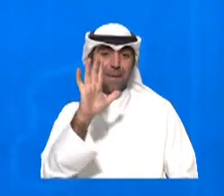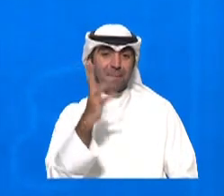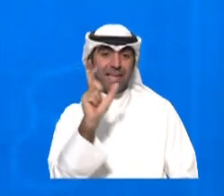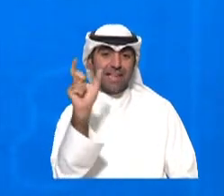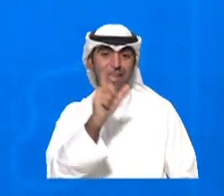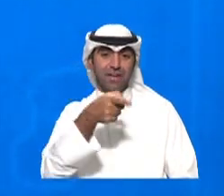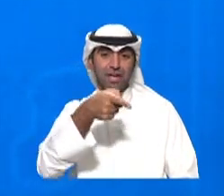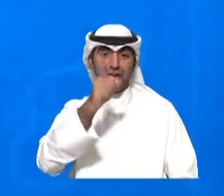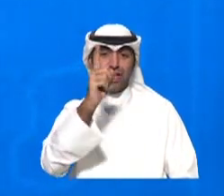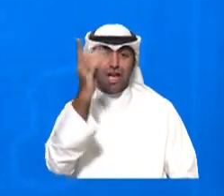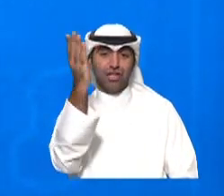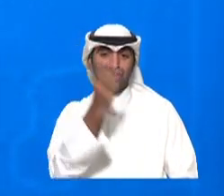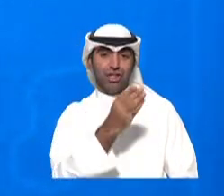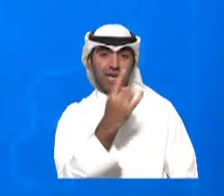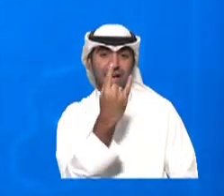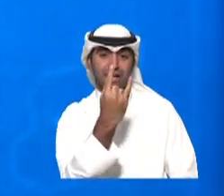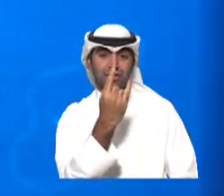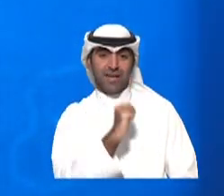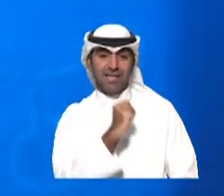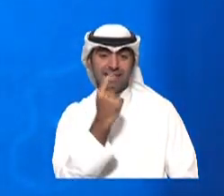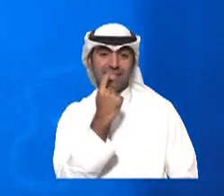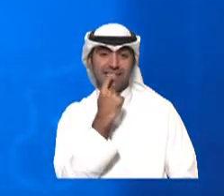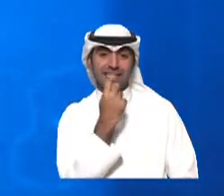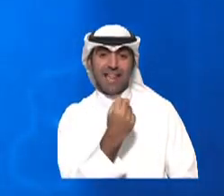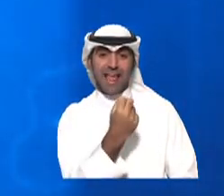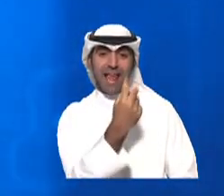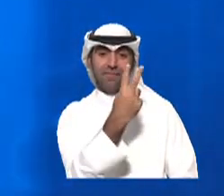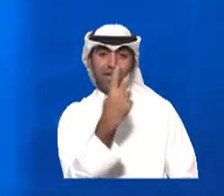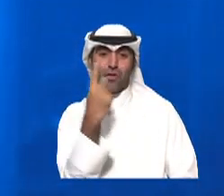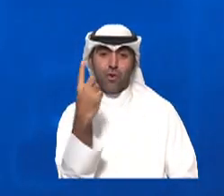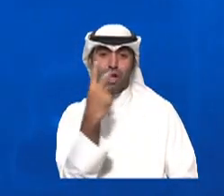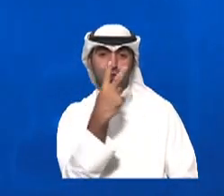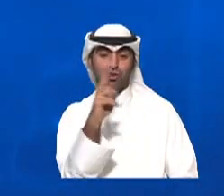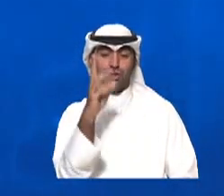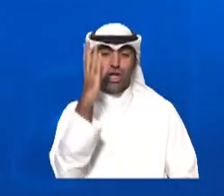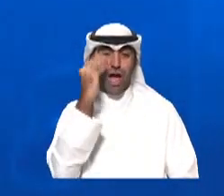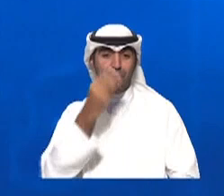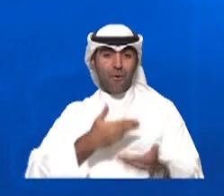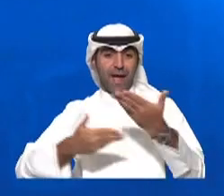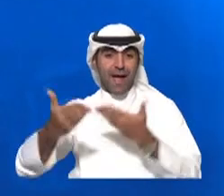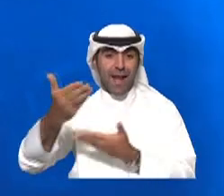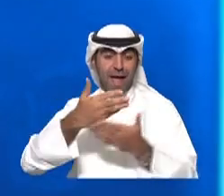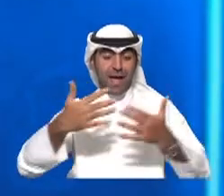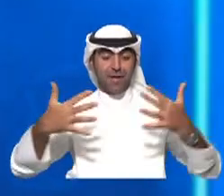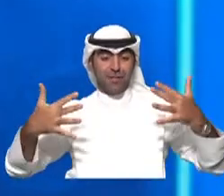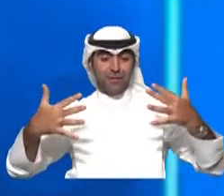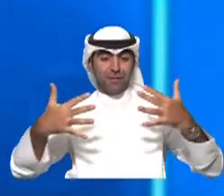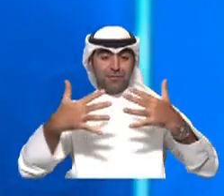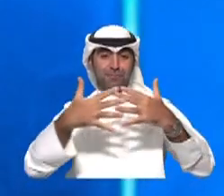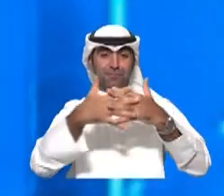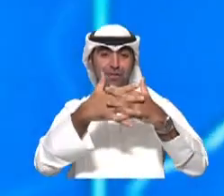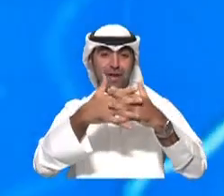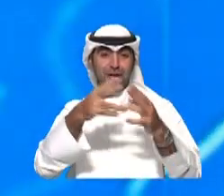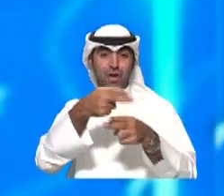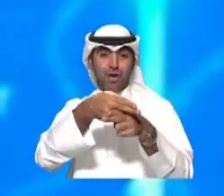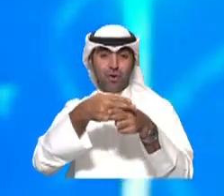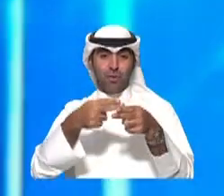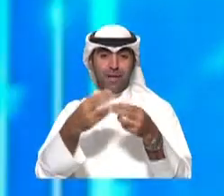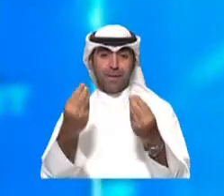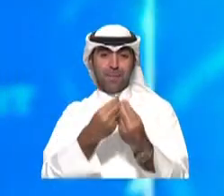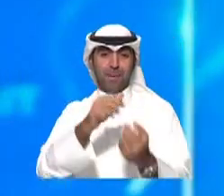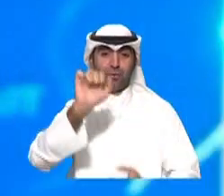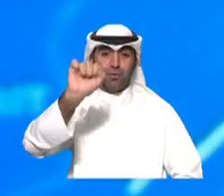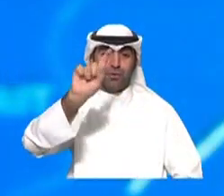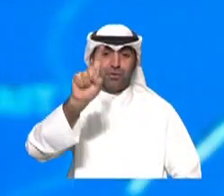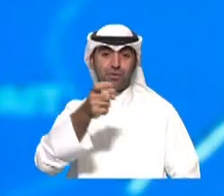عام 2023 وبحث سبل تعزيزها وتطويرها في كافة المجالات وعلى مختلف